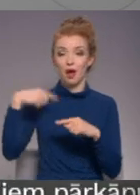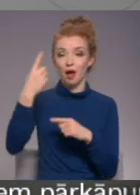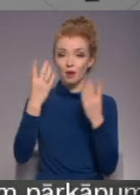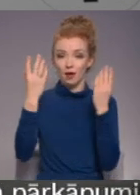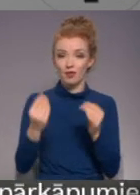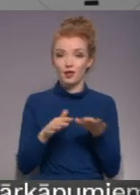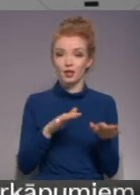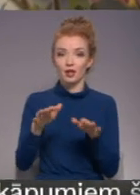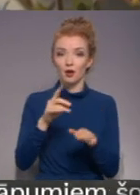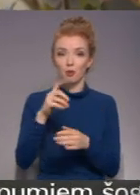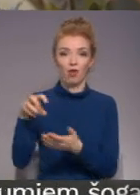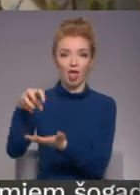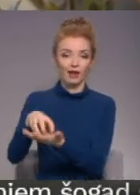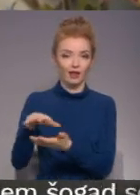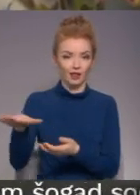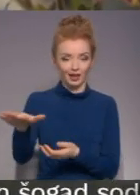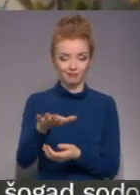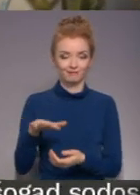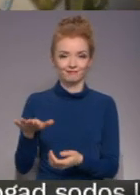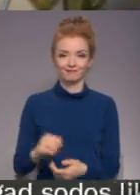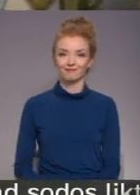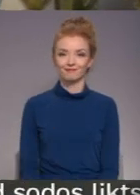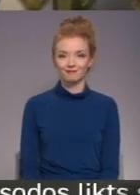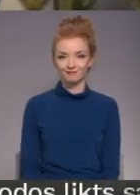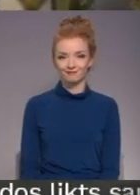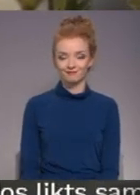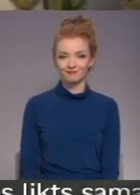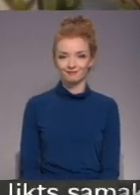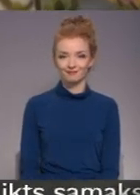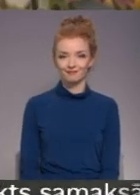rīkota Preiļu pagastā. Ieva Benfelda, Anna Kožarēna, Matīs Slejas, Krundas televīzija.